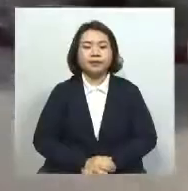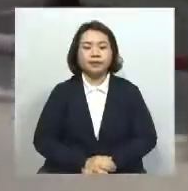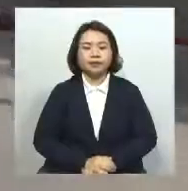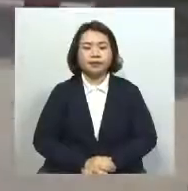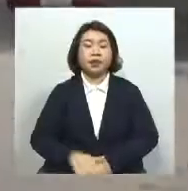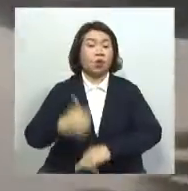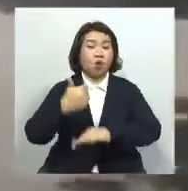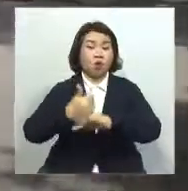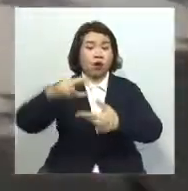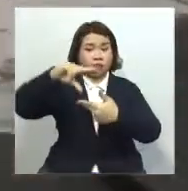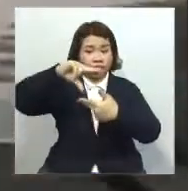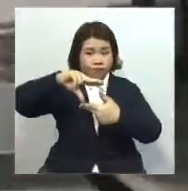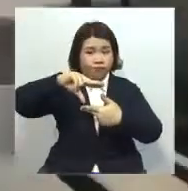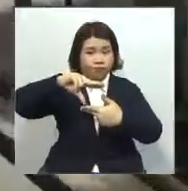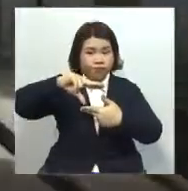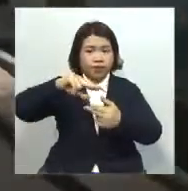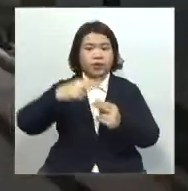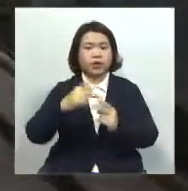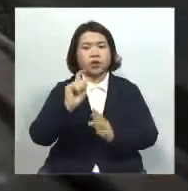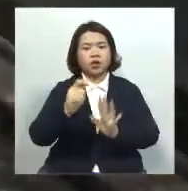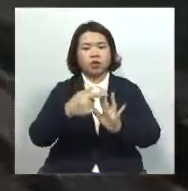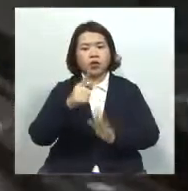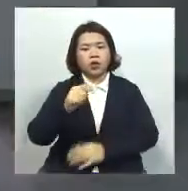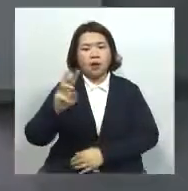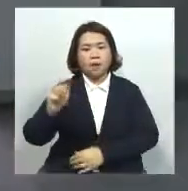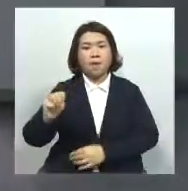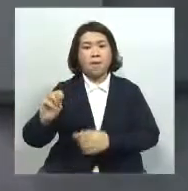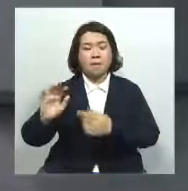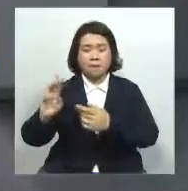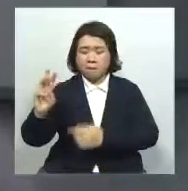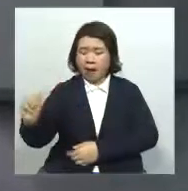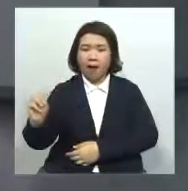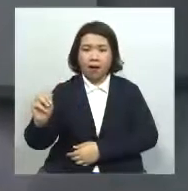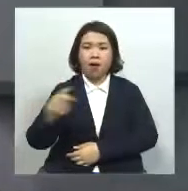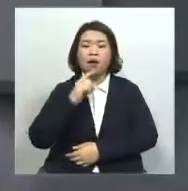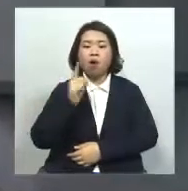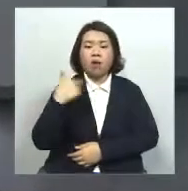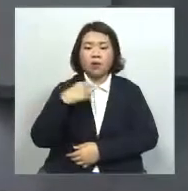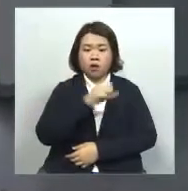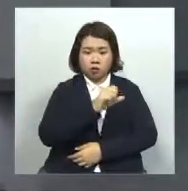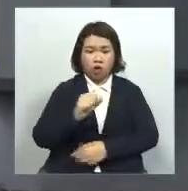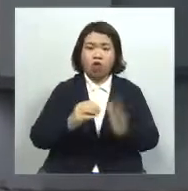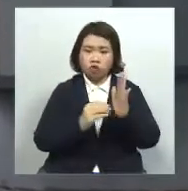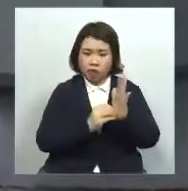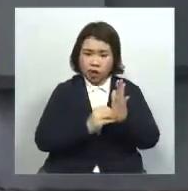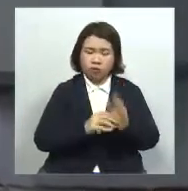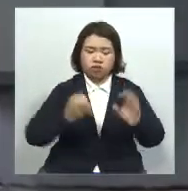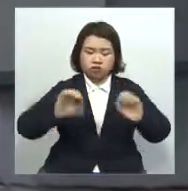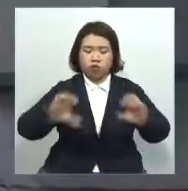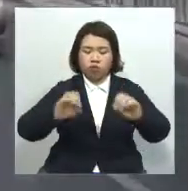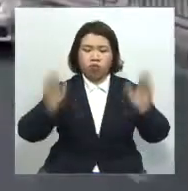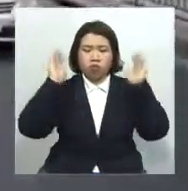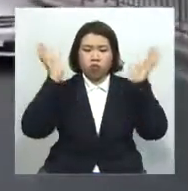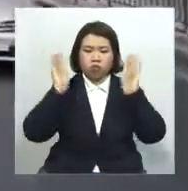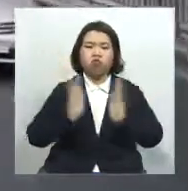แกนนำพรรคพลังประชารัฐนะครับนำโดยทางด้านของคุณอุตมะสาวนายนหัวหน้าพรรคนะครับนำผู้สมัครส.ส.กทม.ขึ้นรถแห่ขอบคุณ